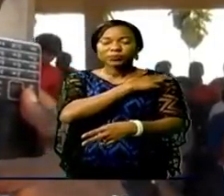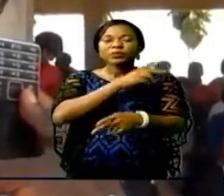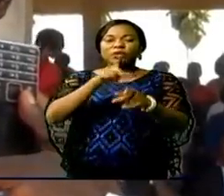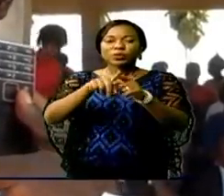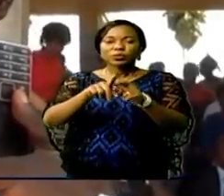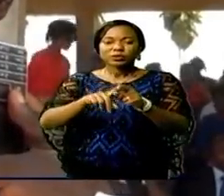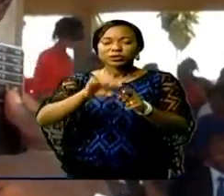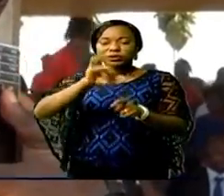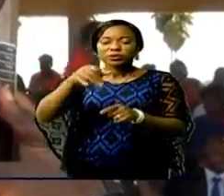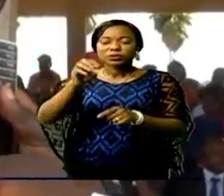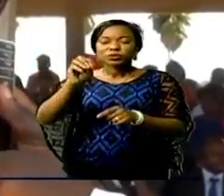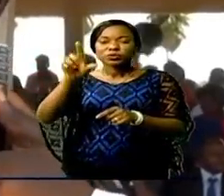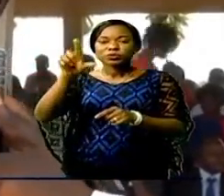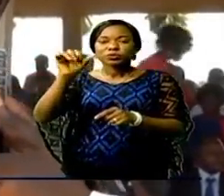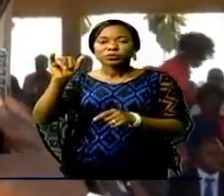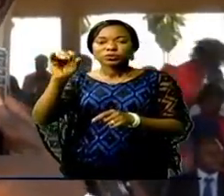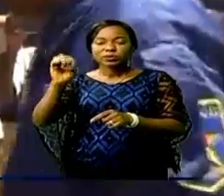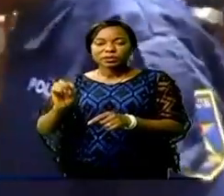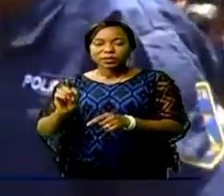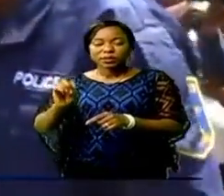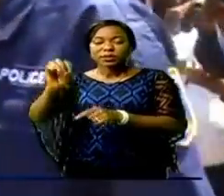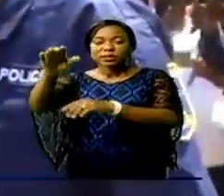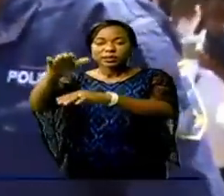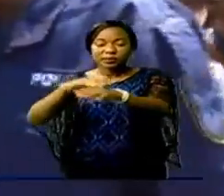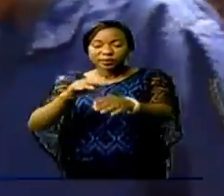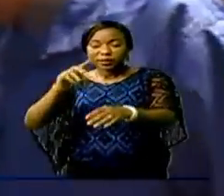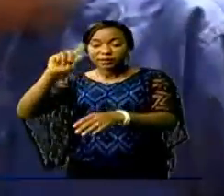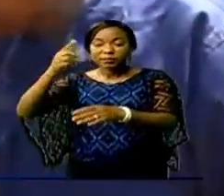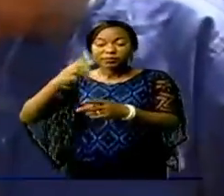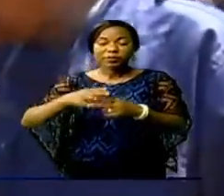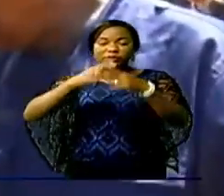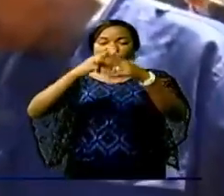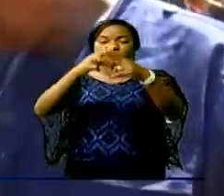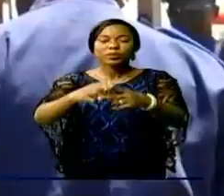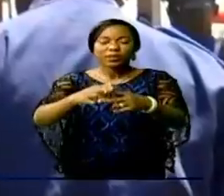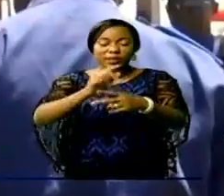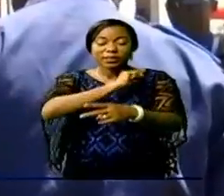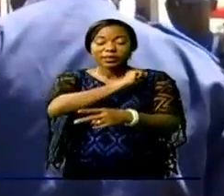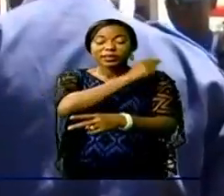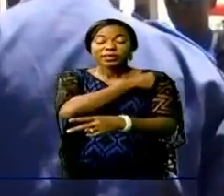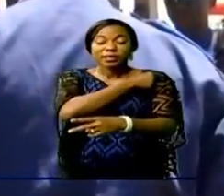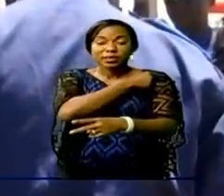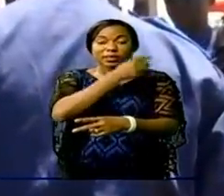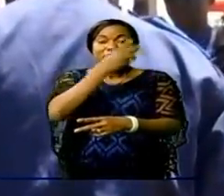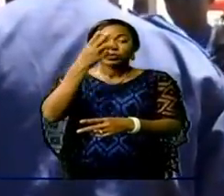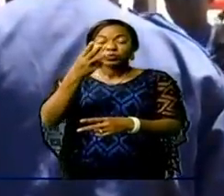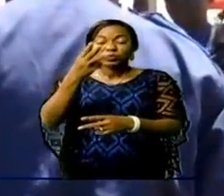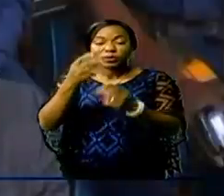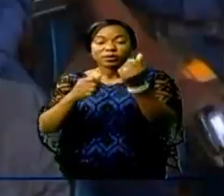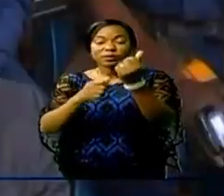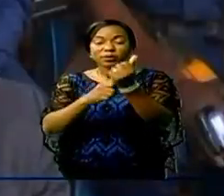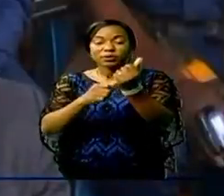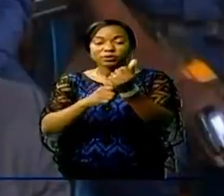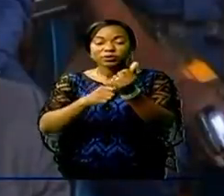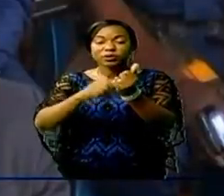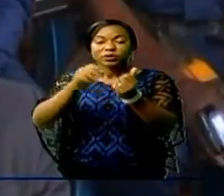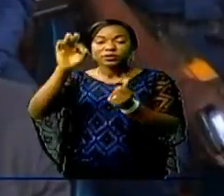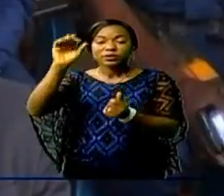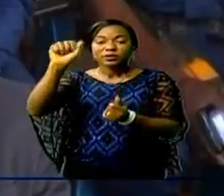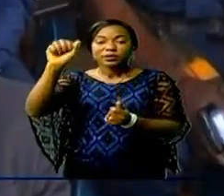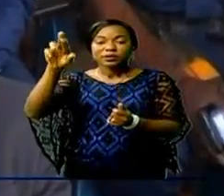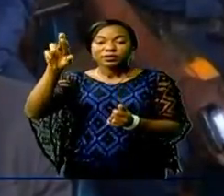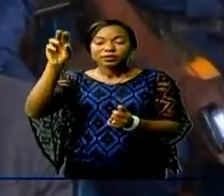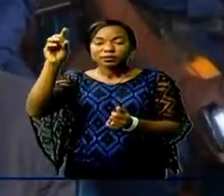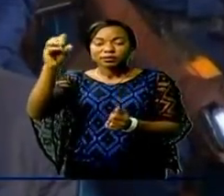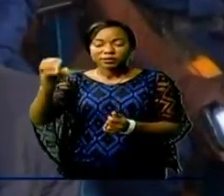Joly Limongo, qui a fait appel le promis nominé. Leurs grades respectifs, à savoir trois éléments de FARDC, ont été nommés au